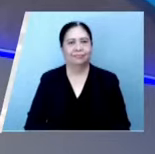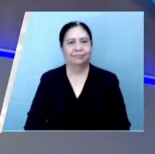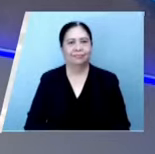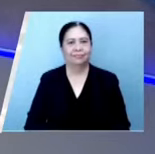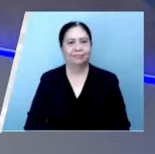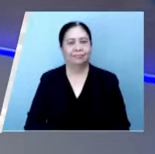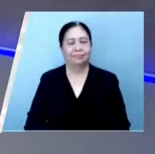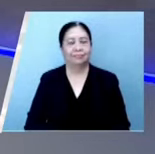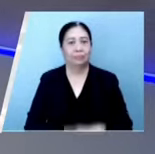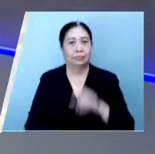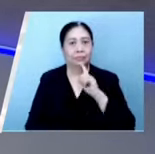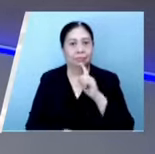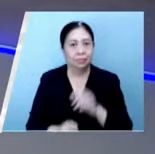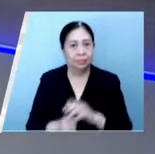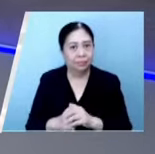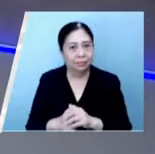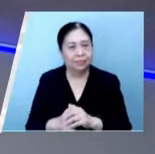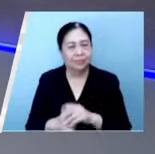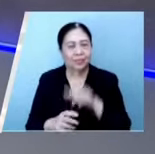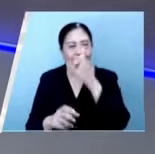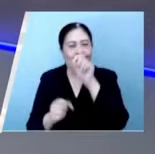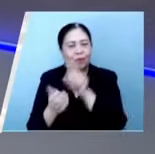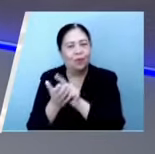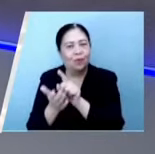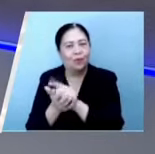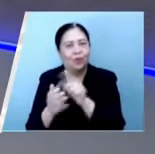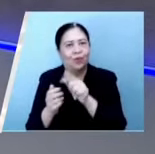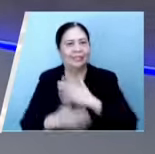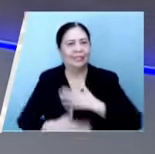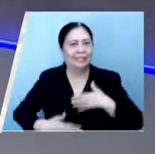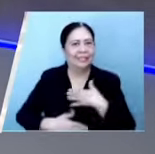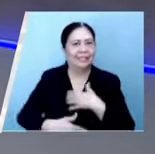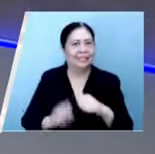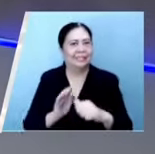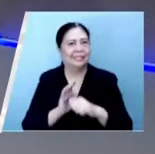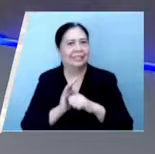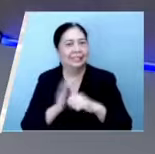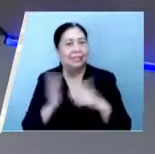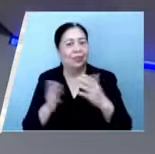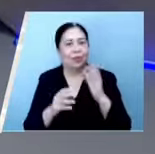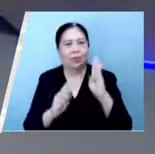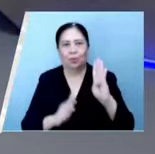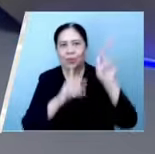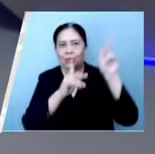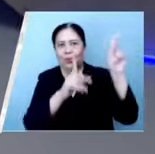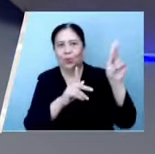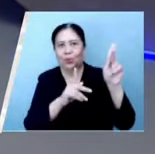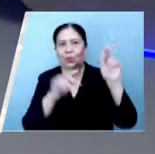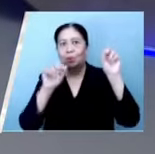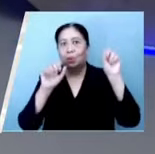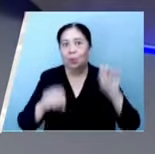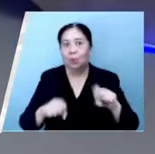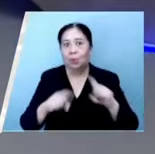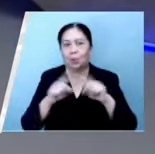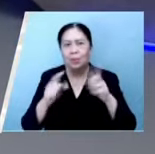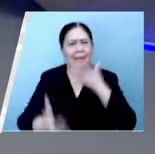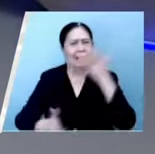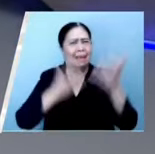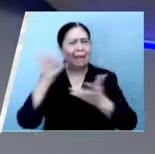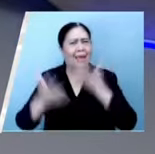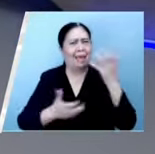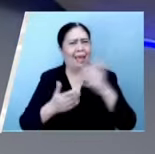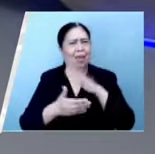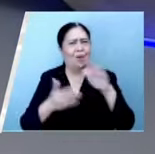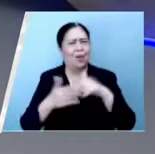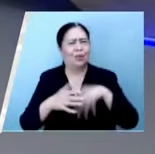Literal na pa-fall ang atraksyong may enjoy sa isang adventure park sa Bukidnon. Pwede mo raw kasing isigaw ang lahat ng iyong hugot